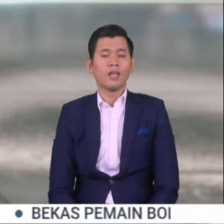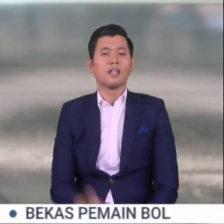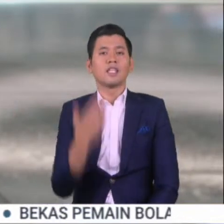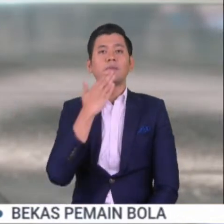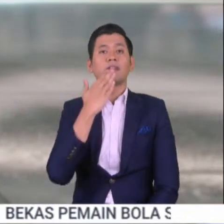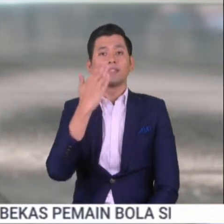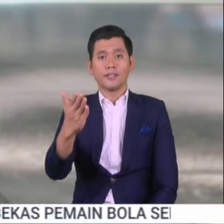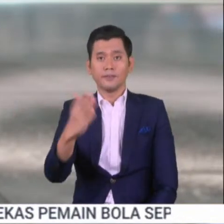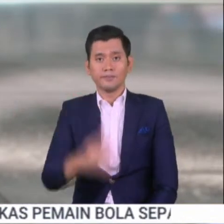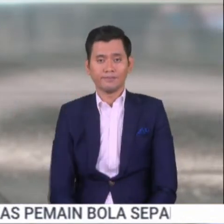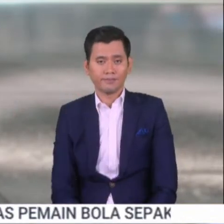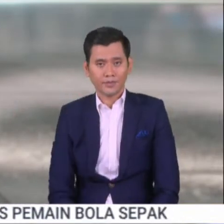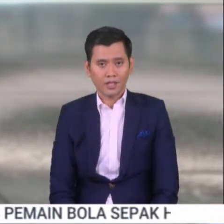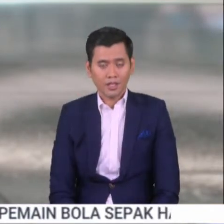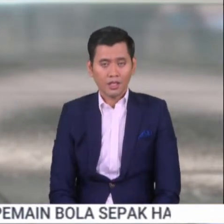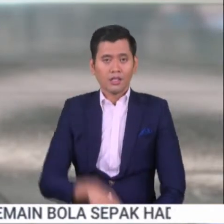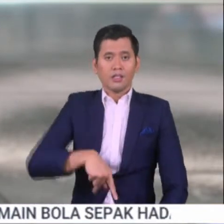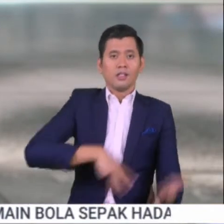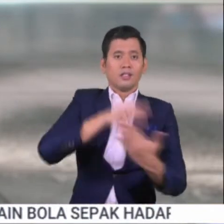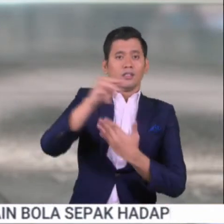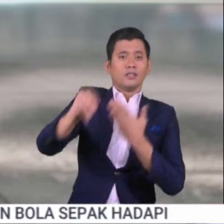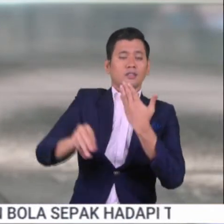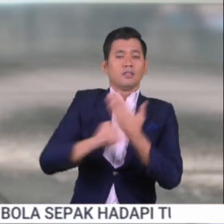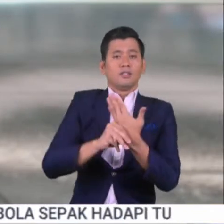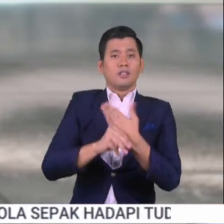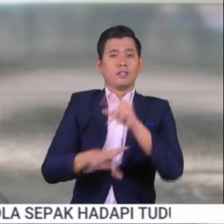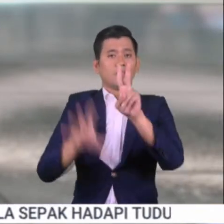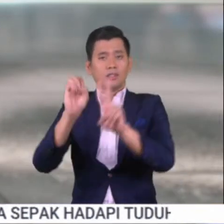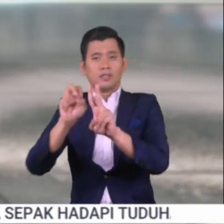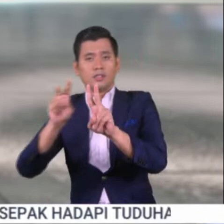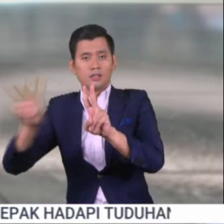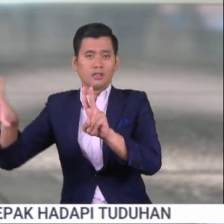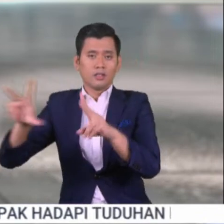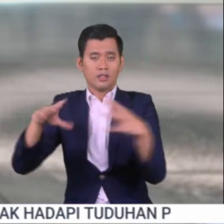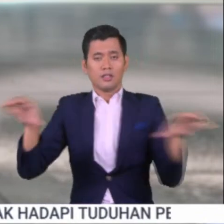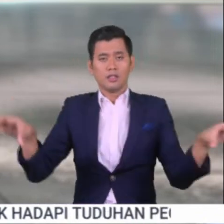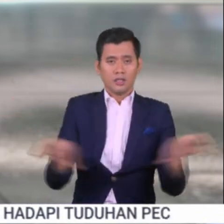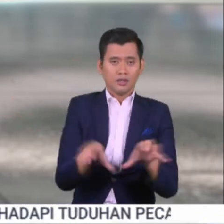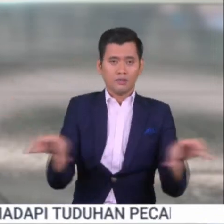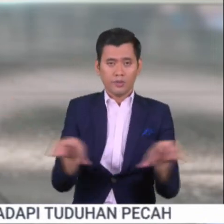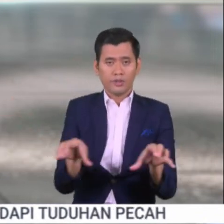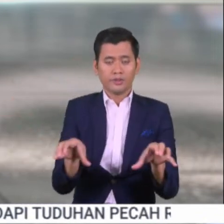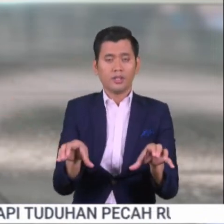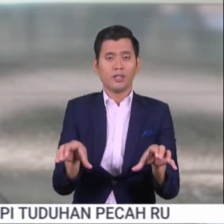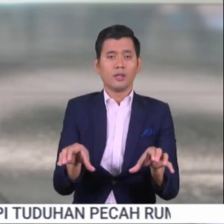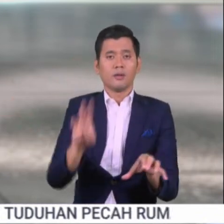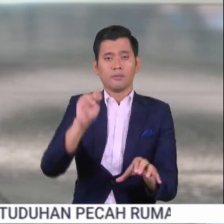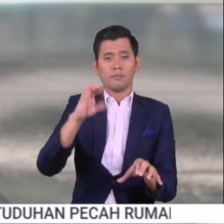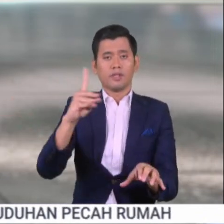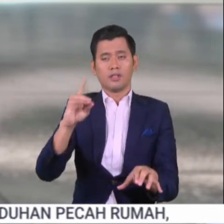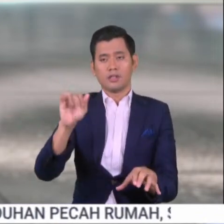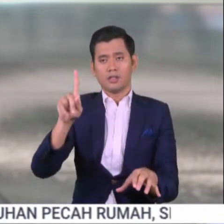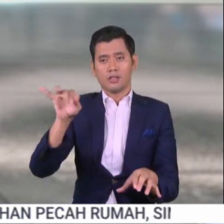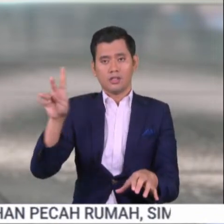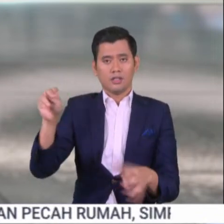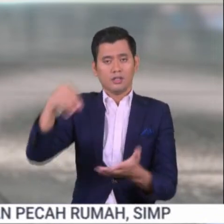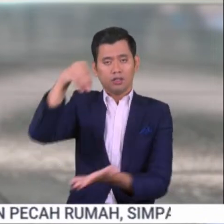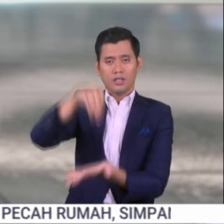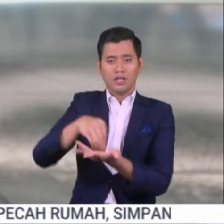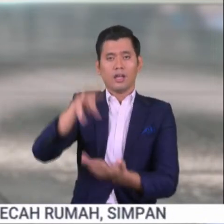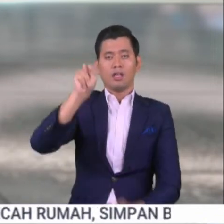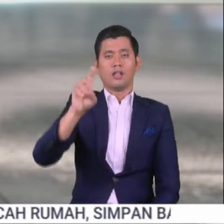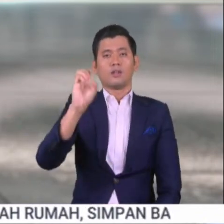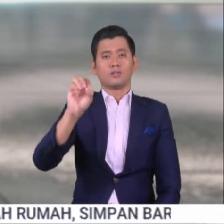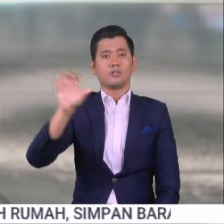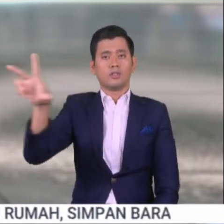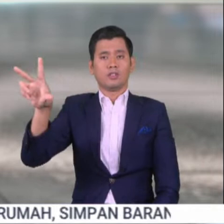Terima kasih Syafiq. Program Miti Day 2023 yang berlangsung di Midtown Perda dalam kawasan Dun N03